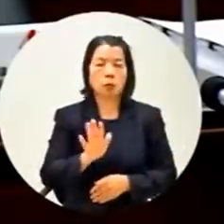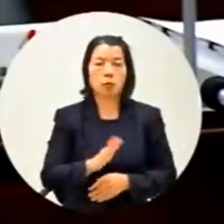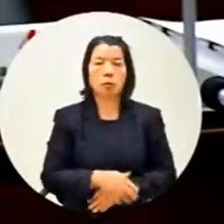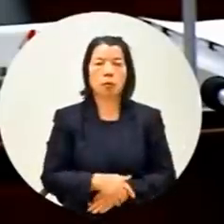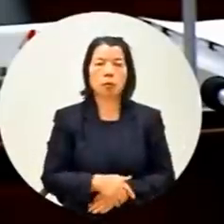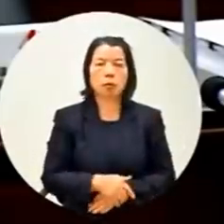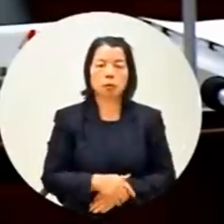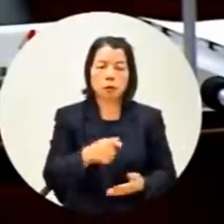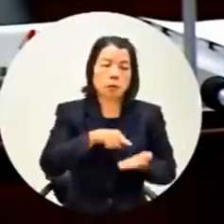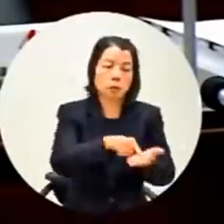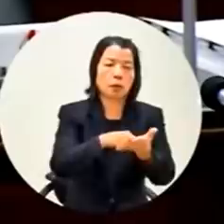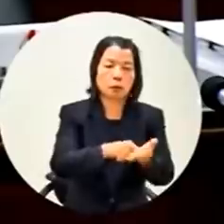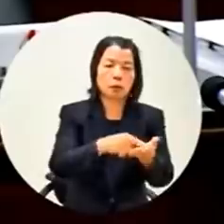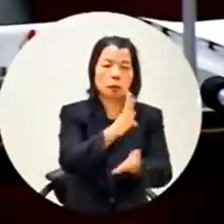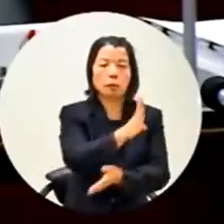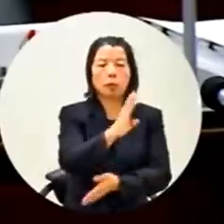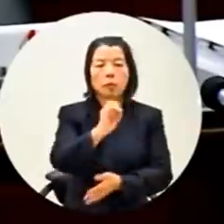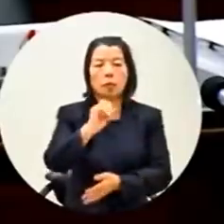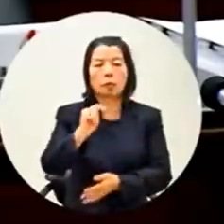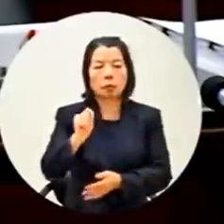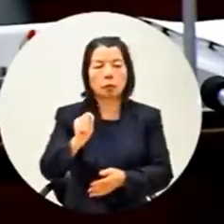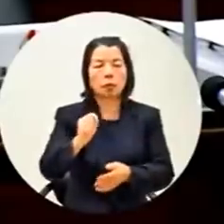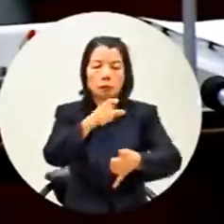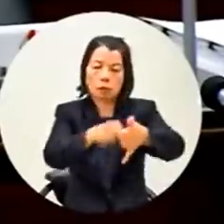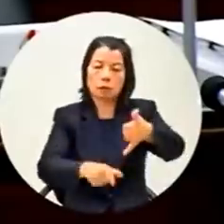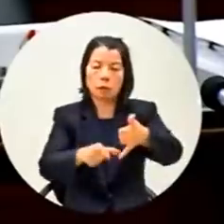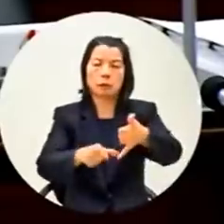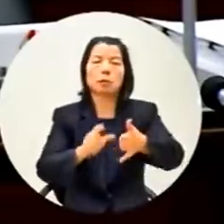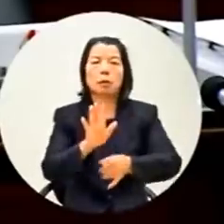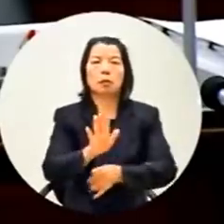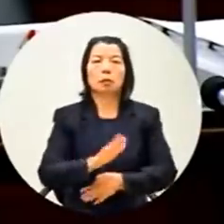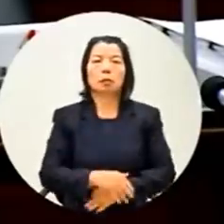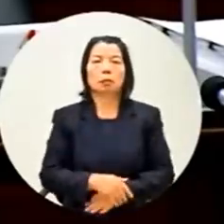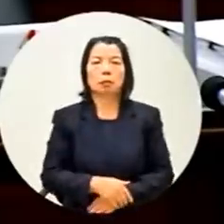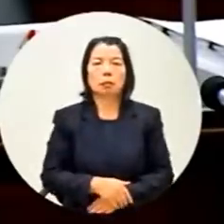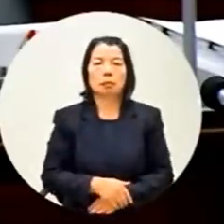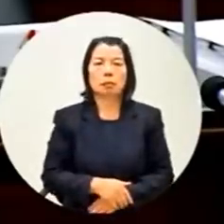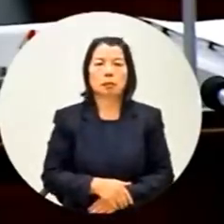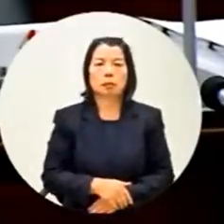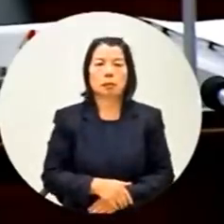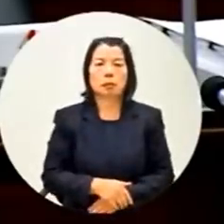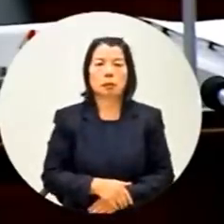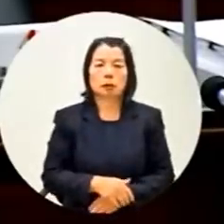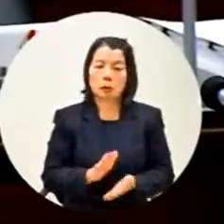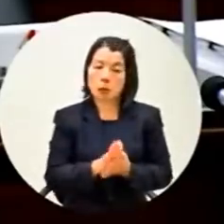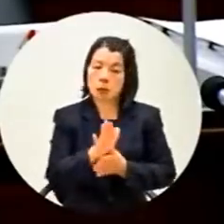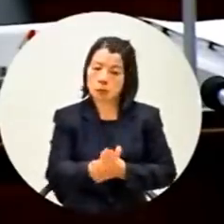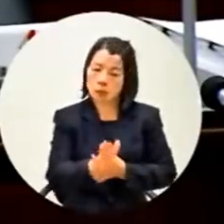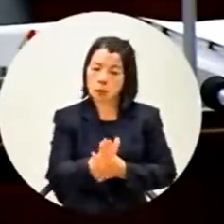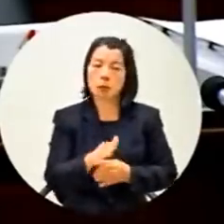申请 BOT 的开发案，那是一个而后他也呢